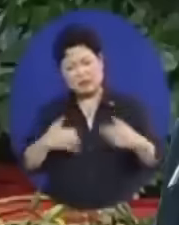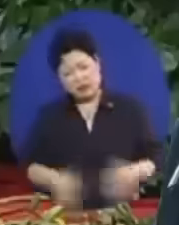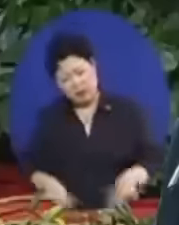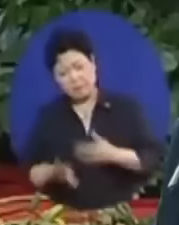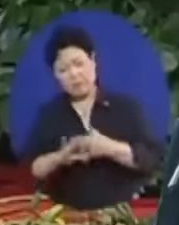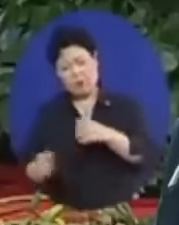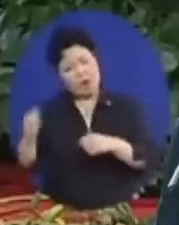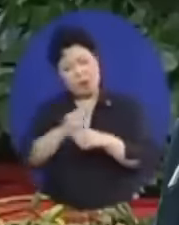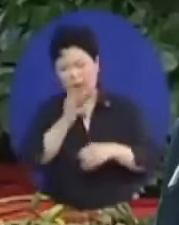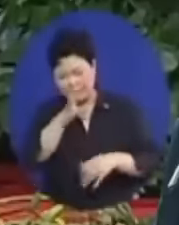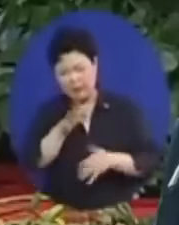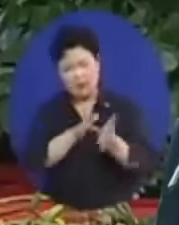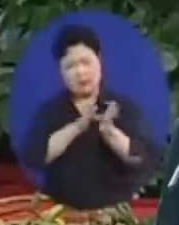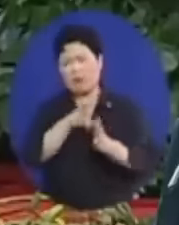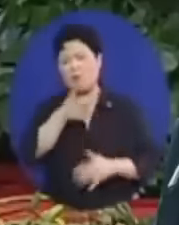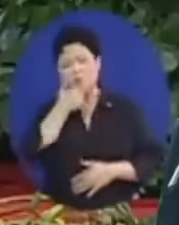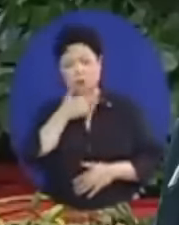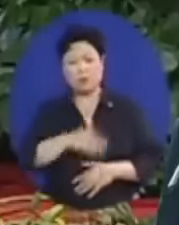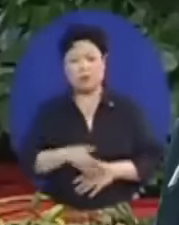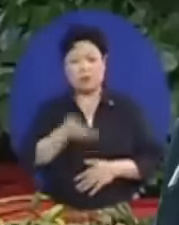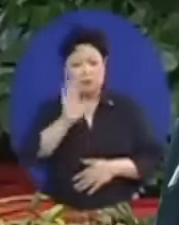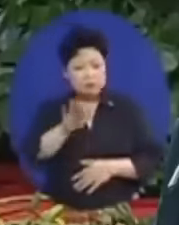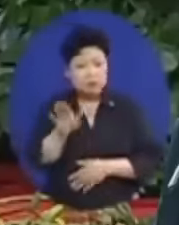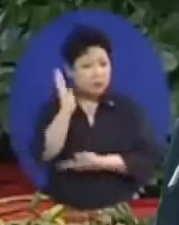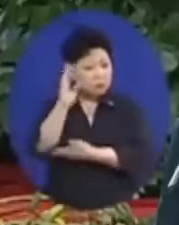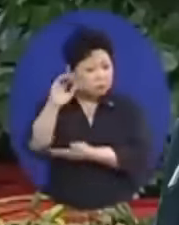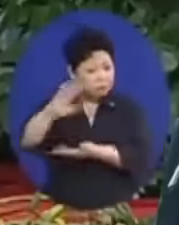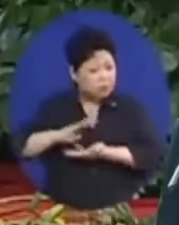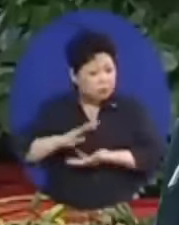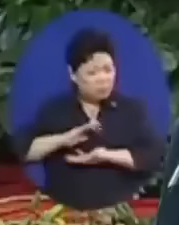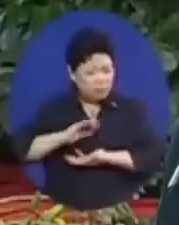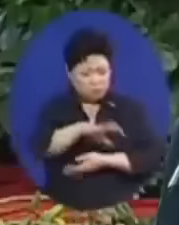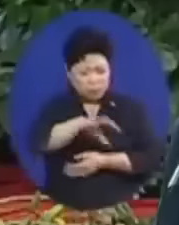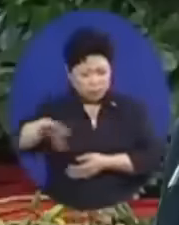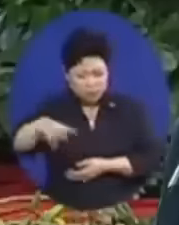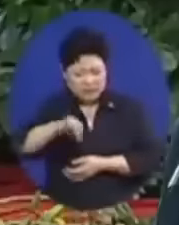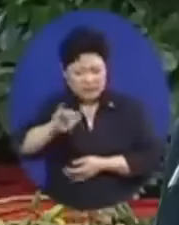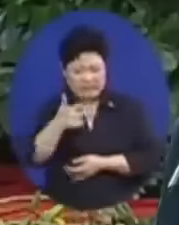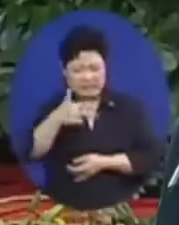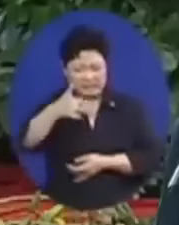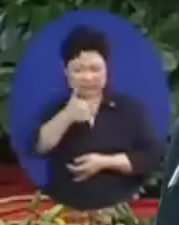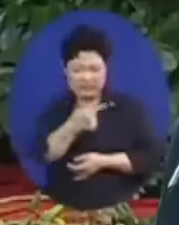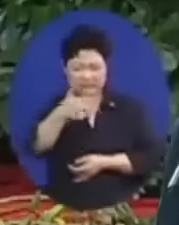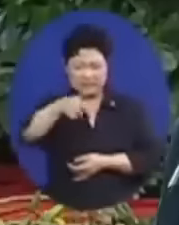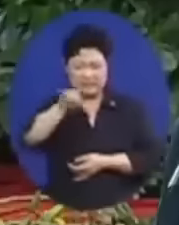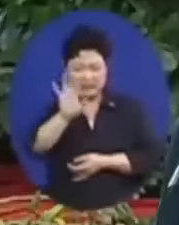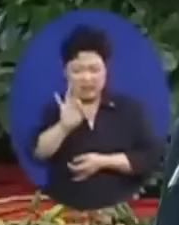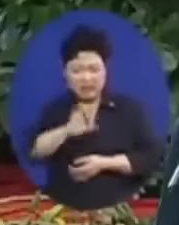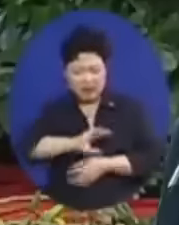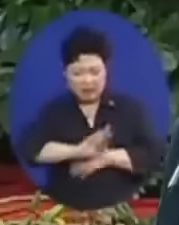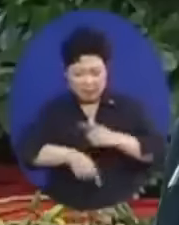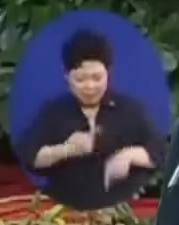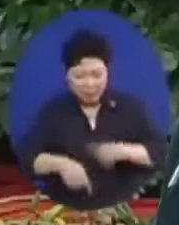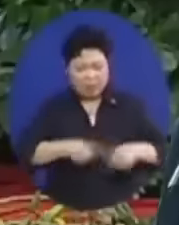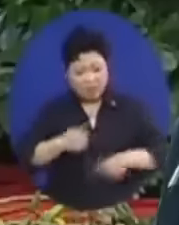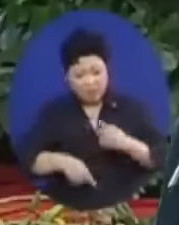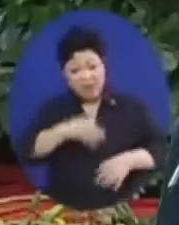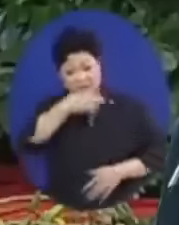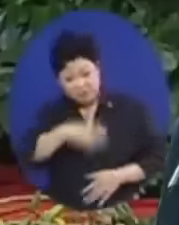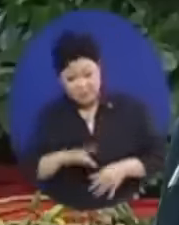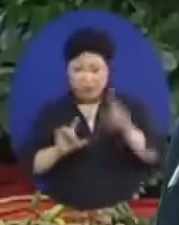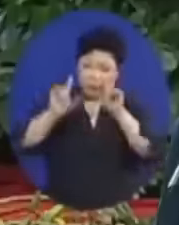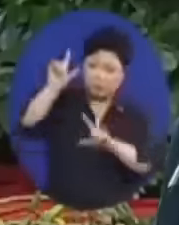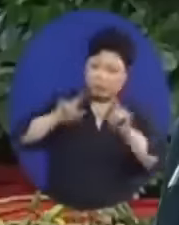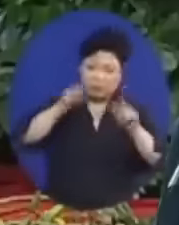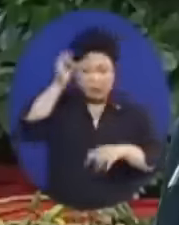된다고 약도 없다고 말했습니다. 이 이야기를 듣는 순간 주변에서 신장병으로 입원해서 투석하며 힘들어하시던 모습이